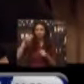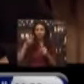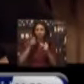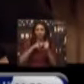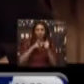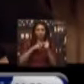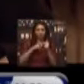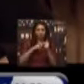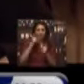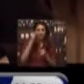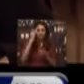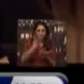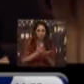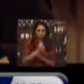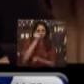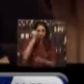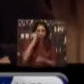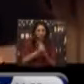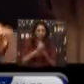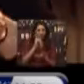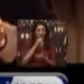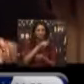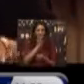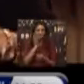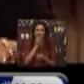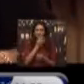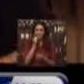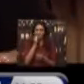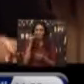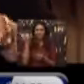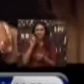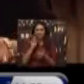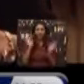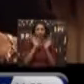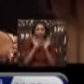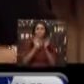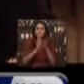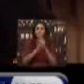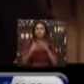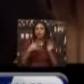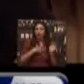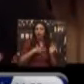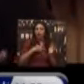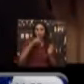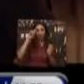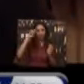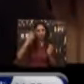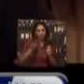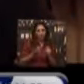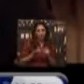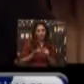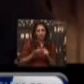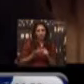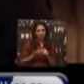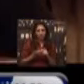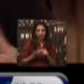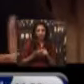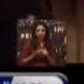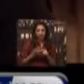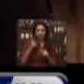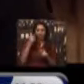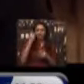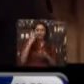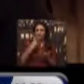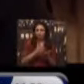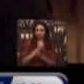حصل معارضة جامدة جدا جدا من الممولين ان ما يتعملش الفيلم ده، ان انا